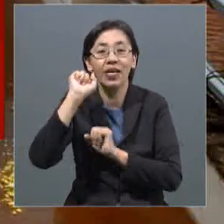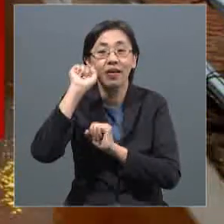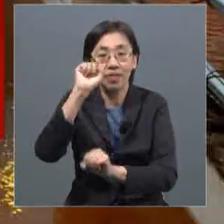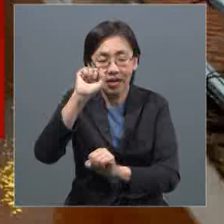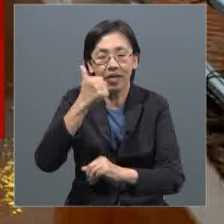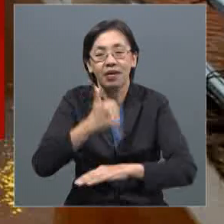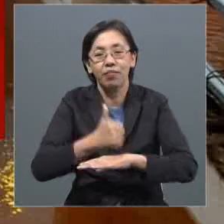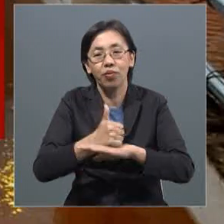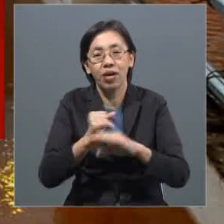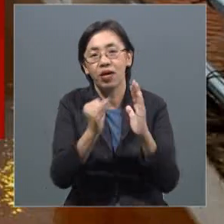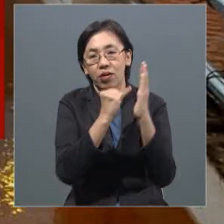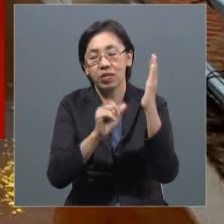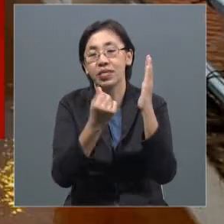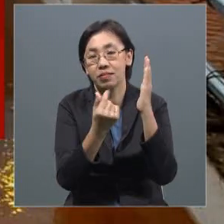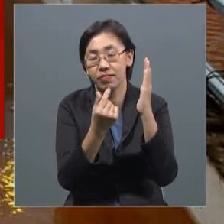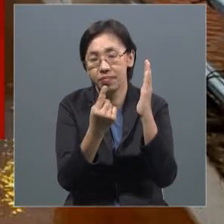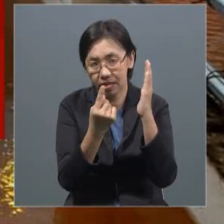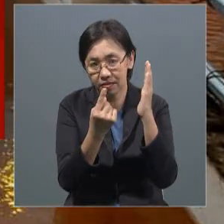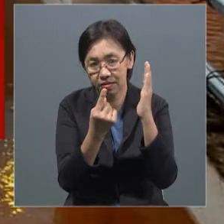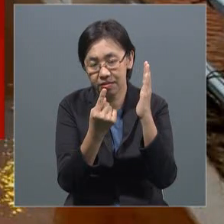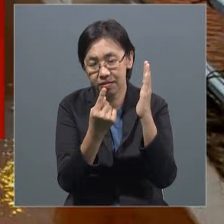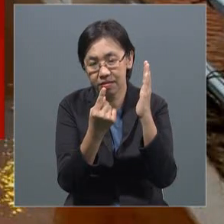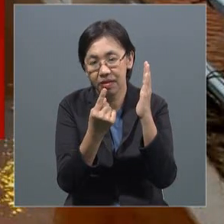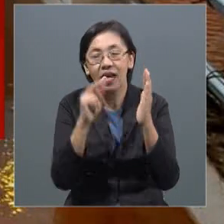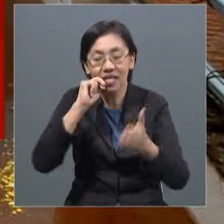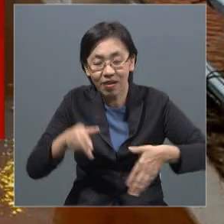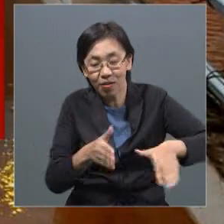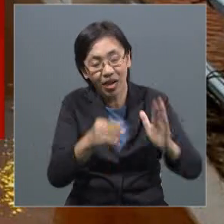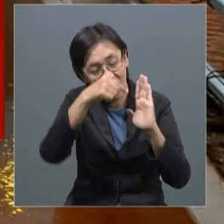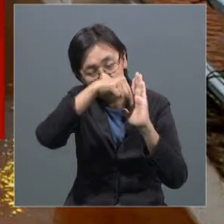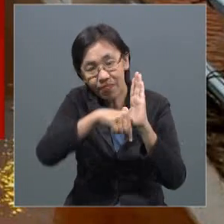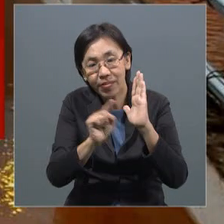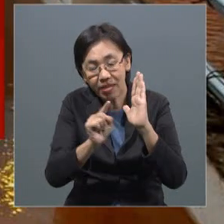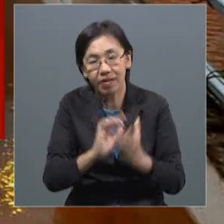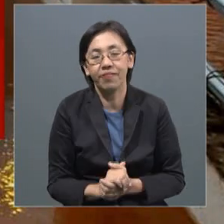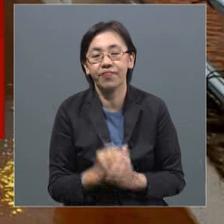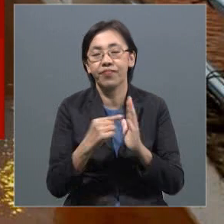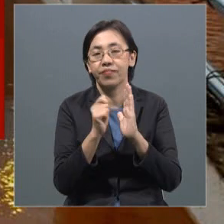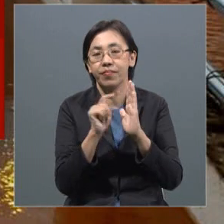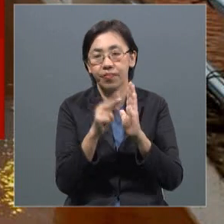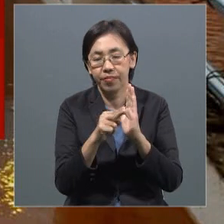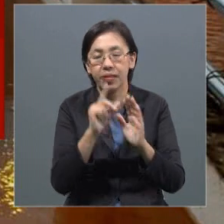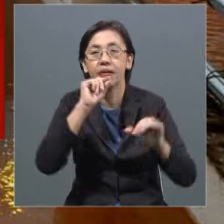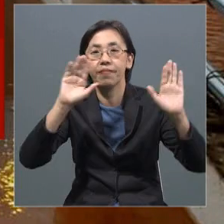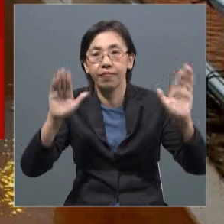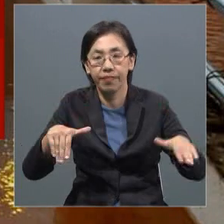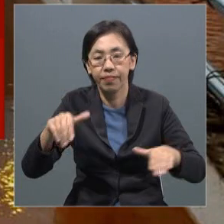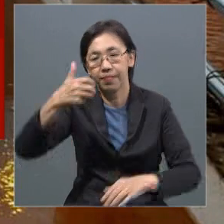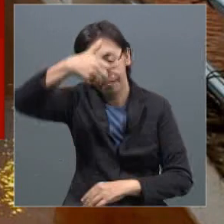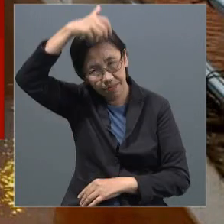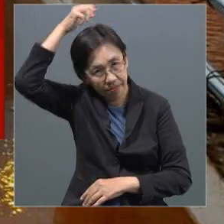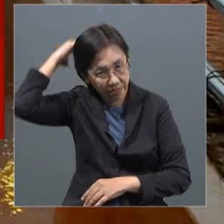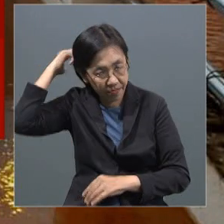โดยผู้ว่าราชการจังหวัด 11จังหวัดในพื้นที่ลุ่มน้ำเจ้าพระยาประกอบด้วยอุทัยธานีชัยนาท